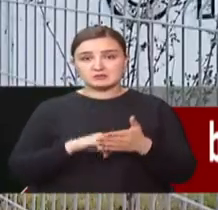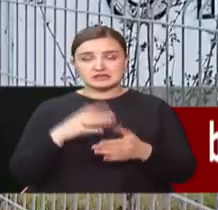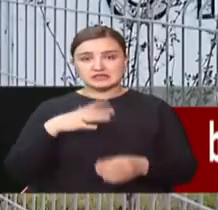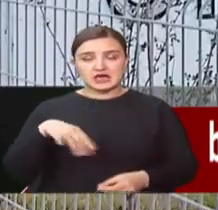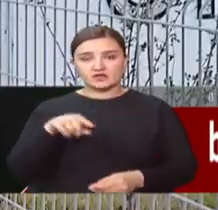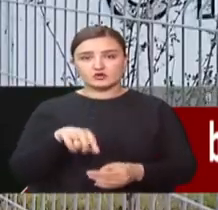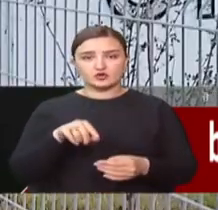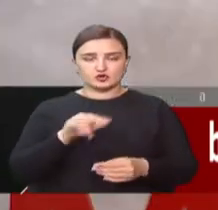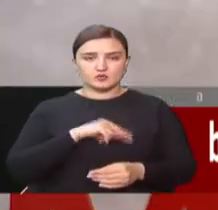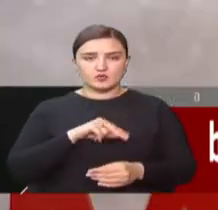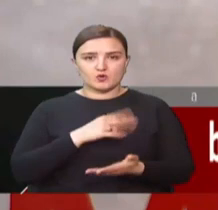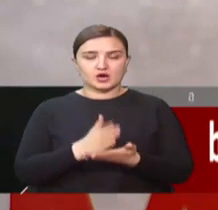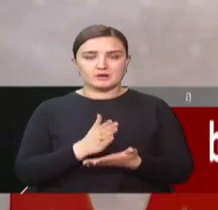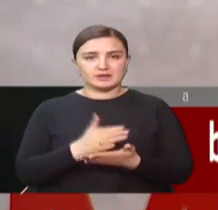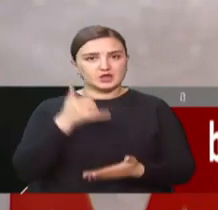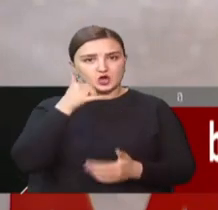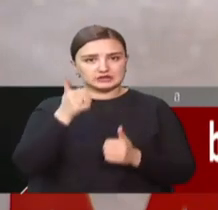კოლცენტრის შესახებ. ეს